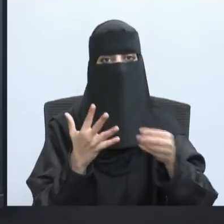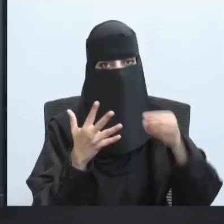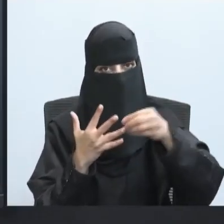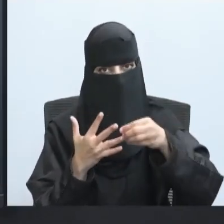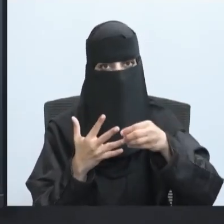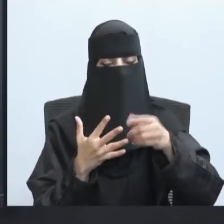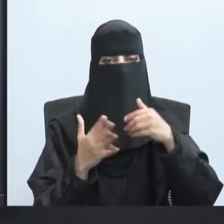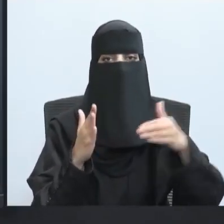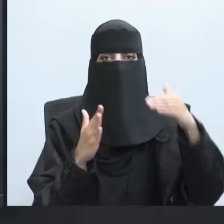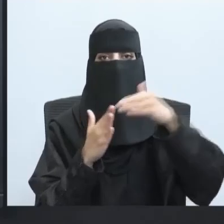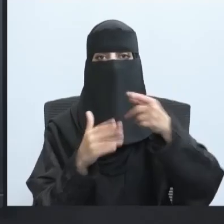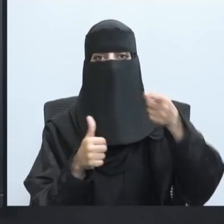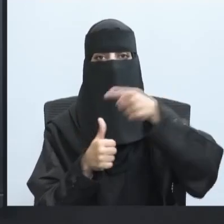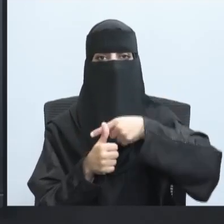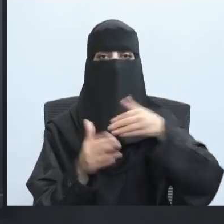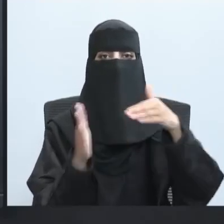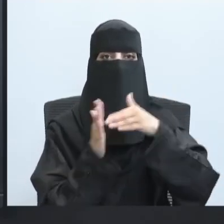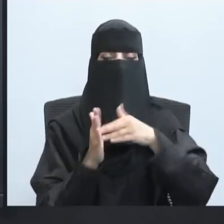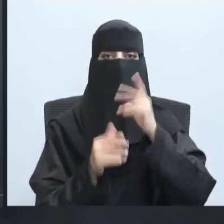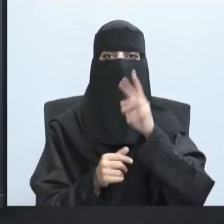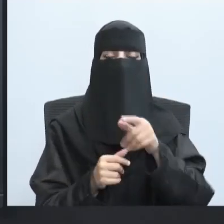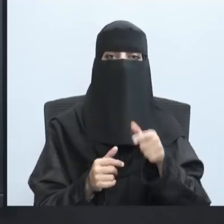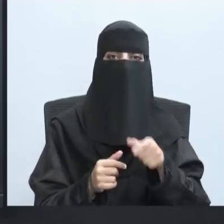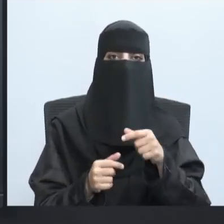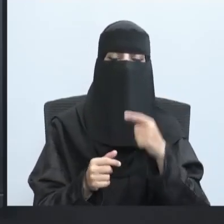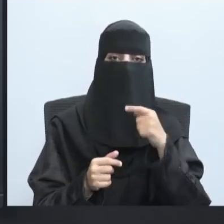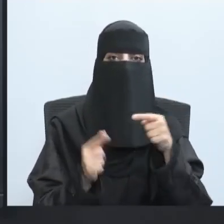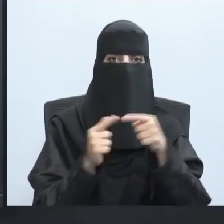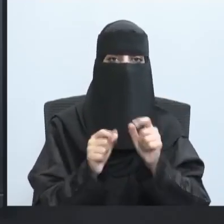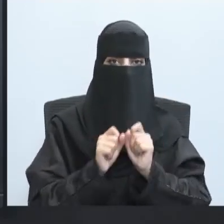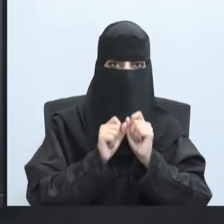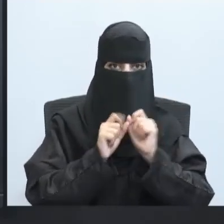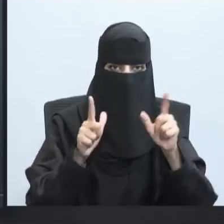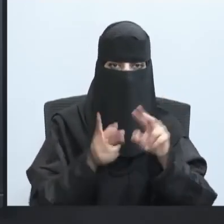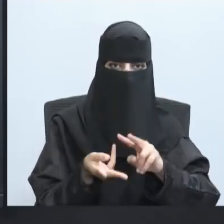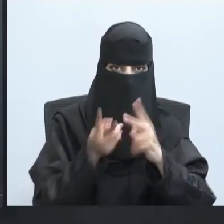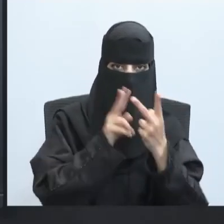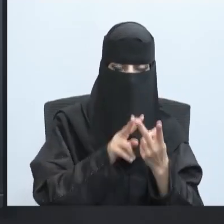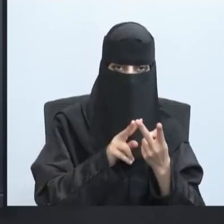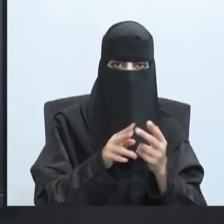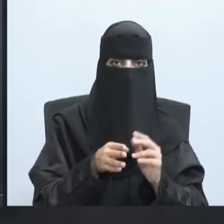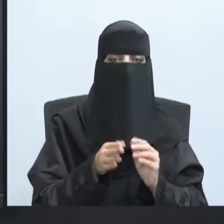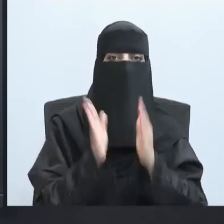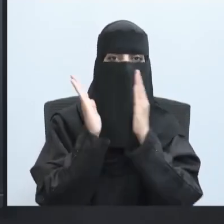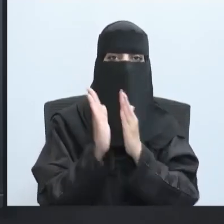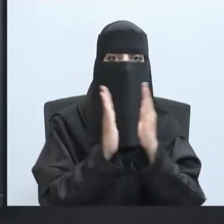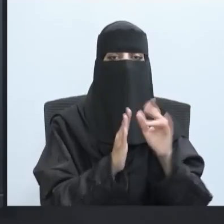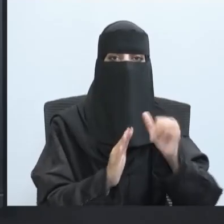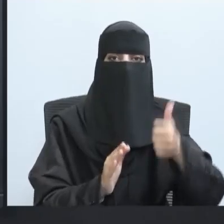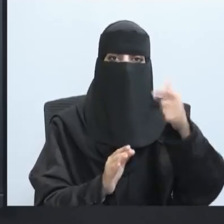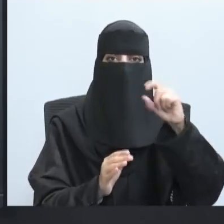الخطوه التاليه حتى نصل الى الخطوه الاخيره وهي الخطوه التي تتغير فيها حاله الماده